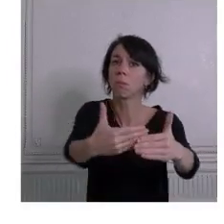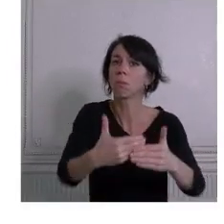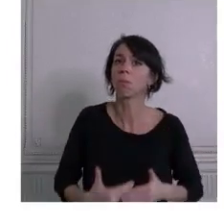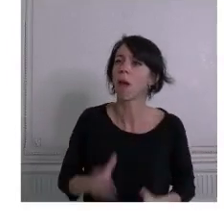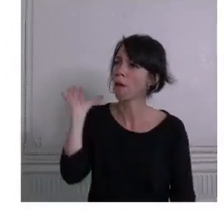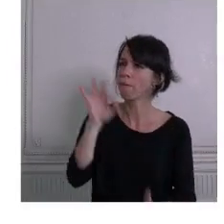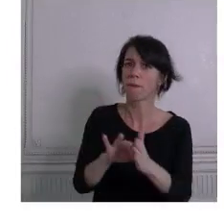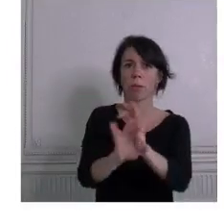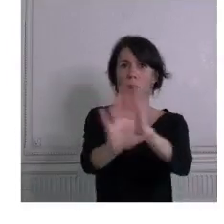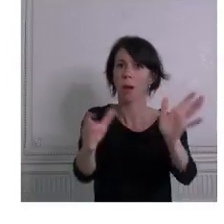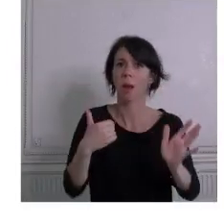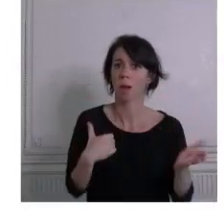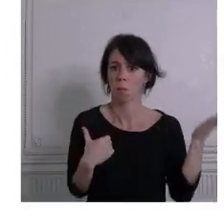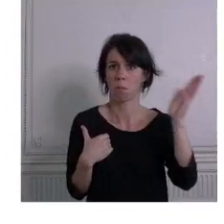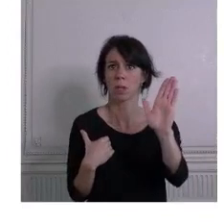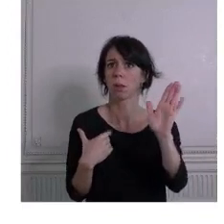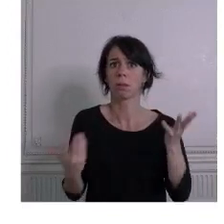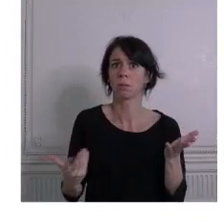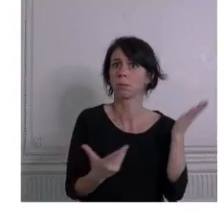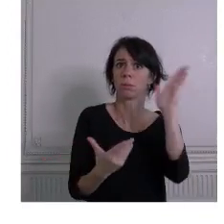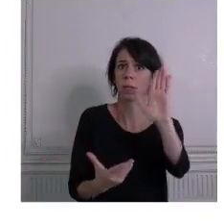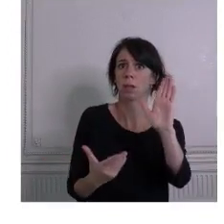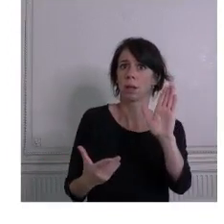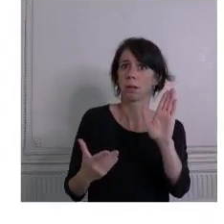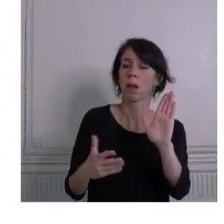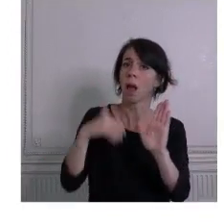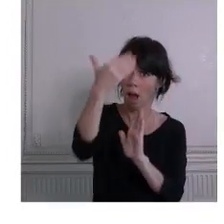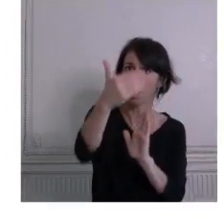pistes et qui donc seront chargés là-dessus. Donc si vous souhaitez, je dis vous,